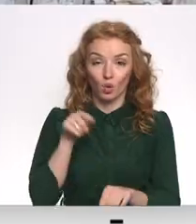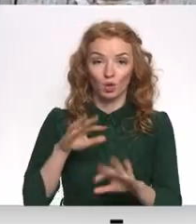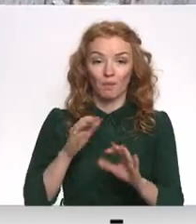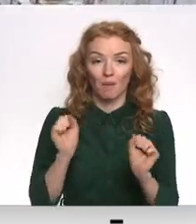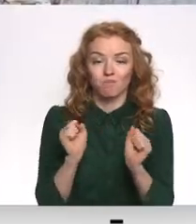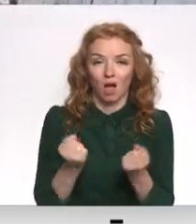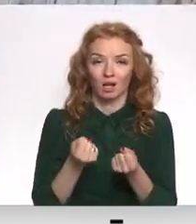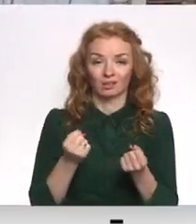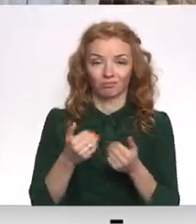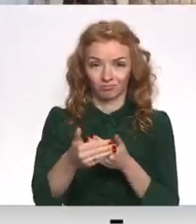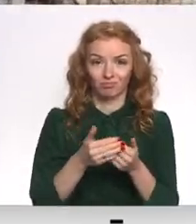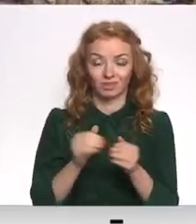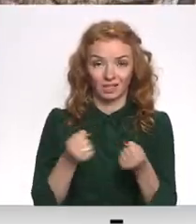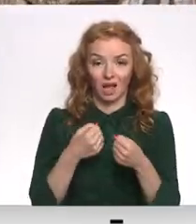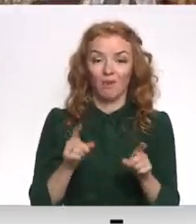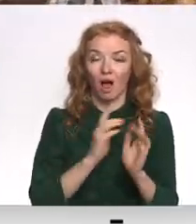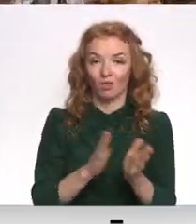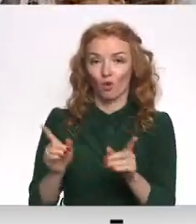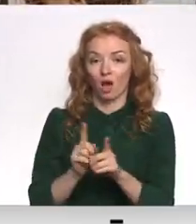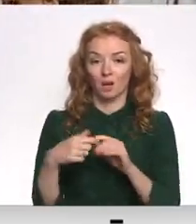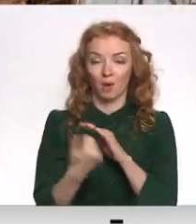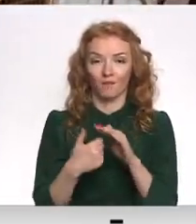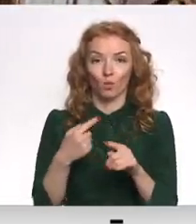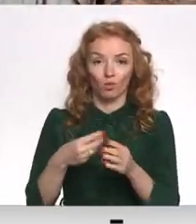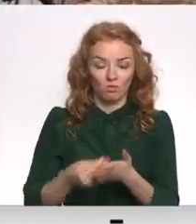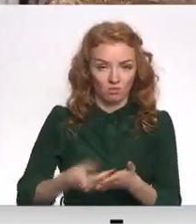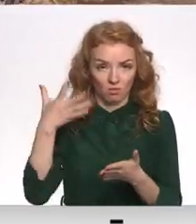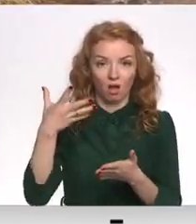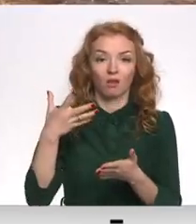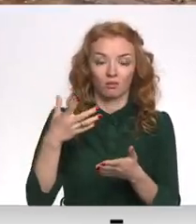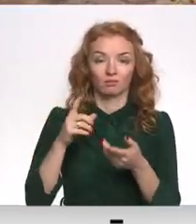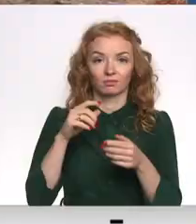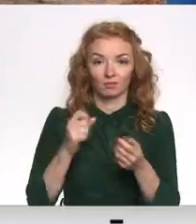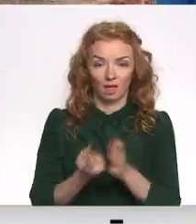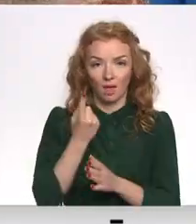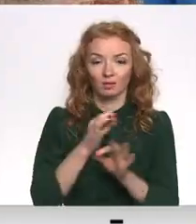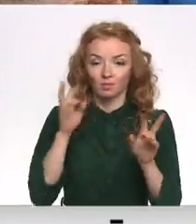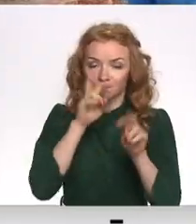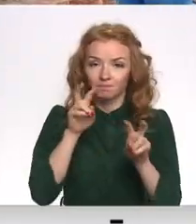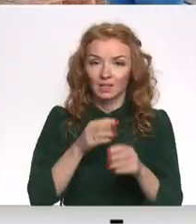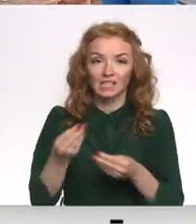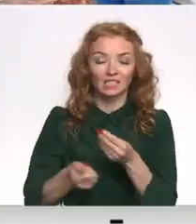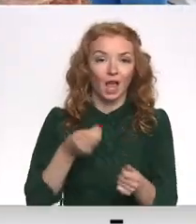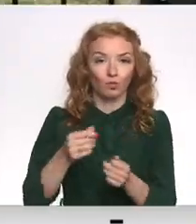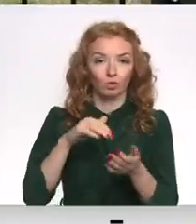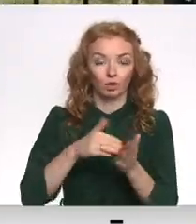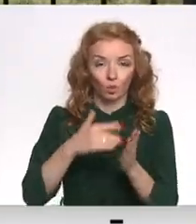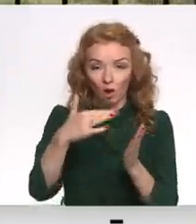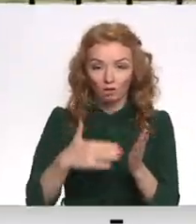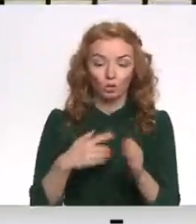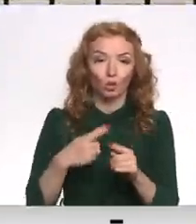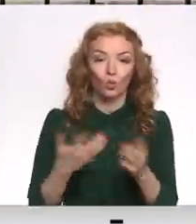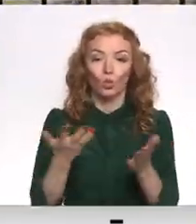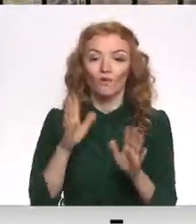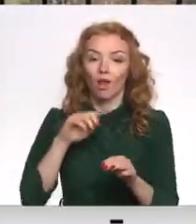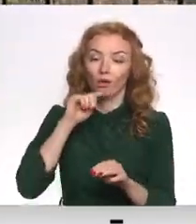ziemai šobrīd gatavojas arī dzīvnieku patversmes. Sadārdzinājums sit visā liektām caurskatīt savas izdevumu pozīcijas un domāt, kur un kā